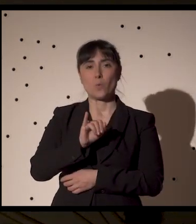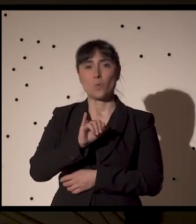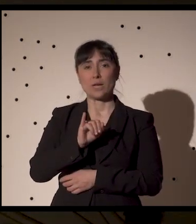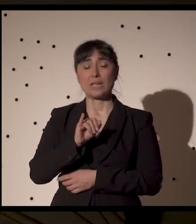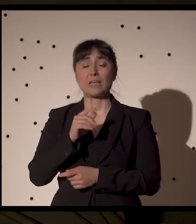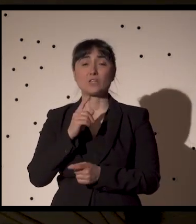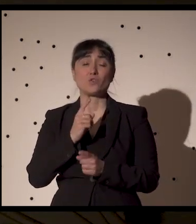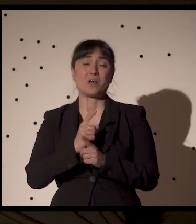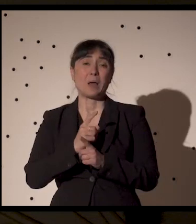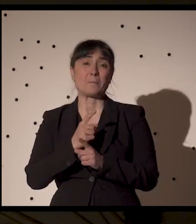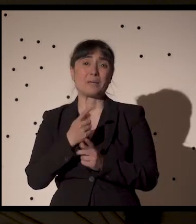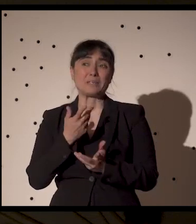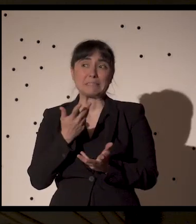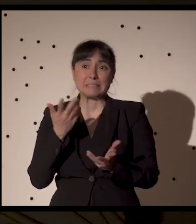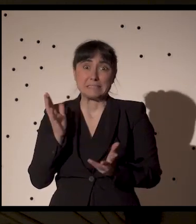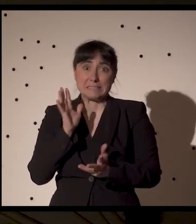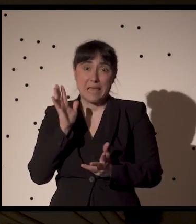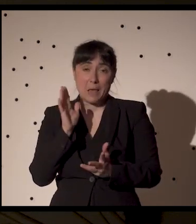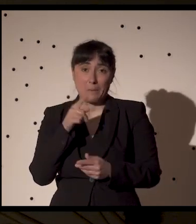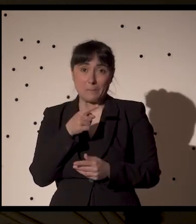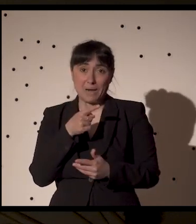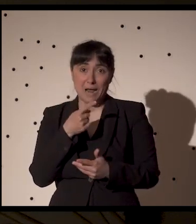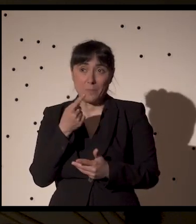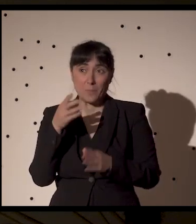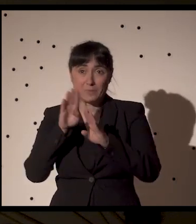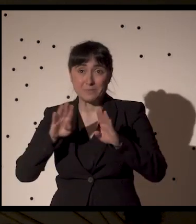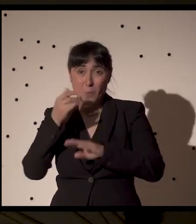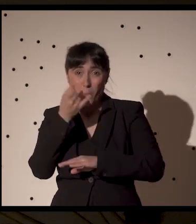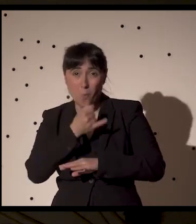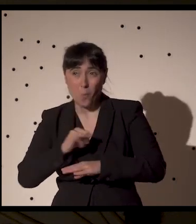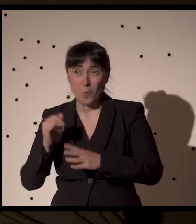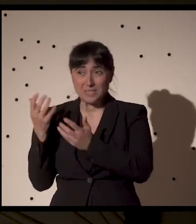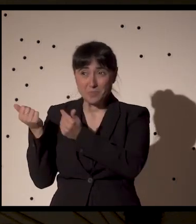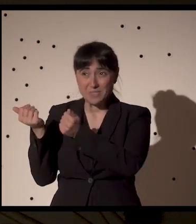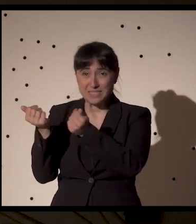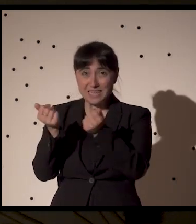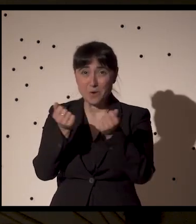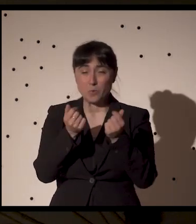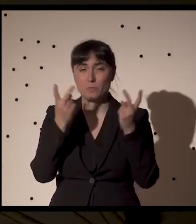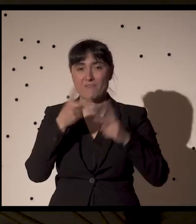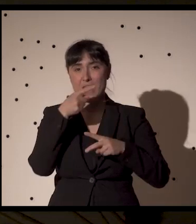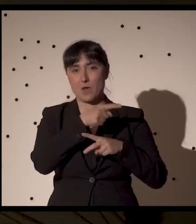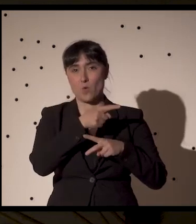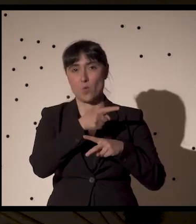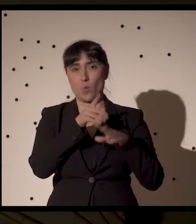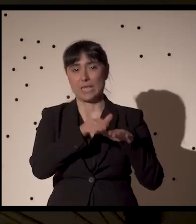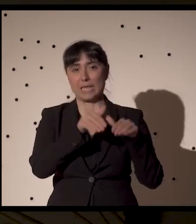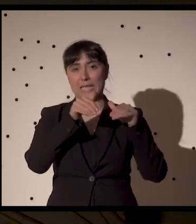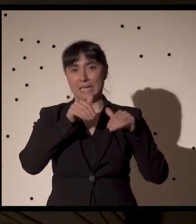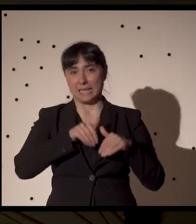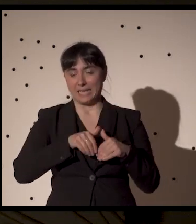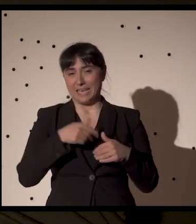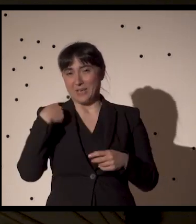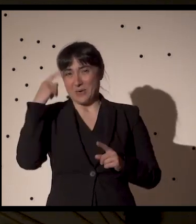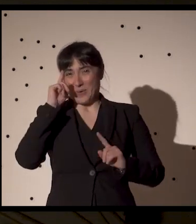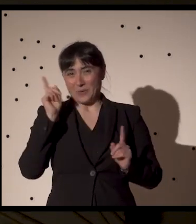scene di Glauco Mauri poi non so se Glauco riuscirà veramente a rimanere lontano dalle scene ma al momento questo è